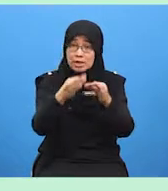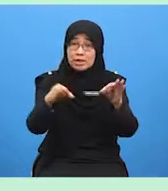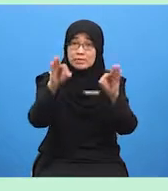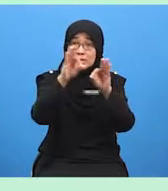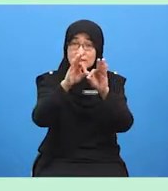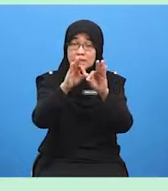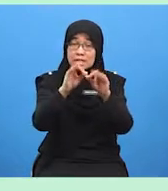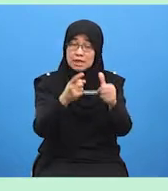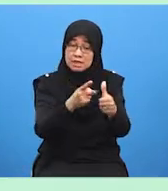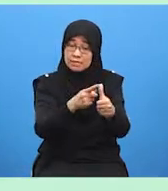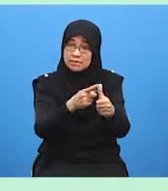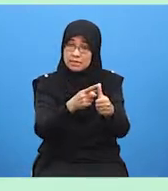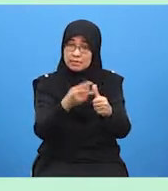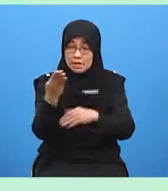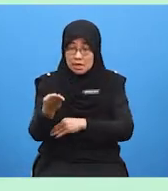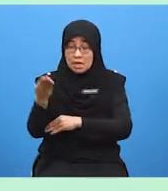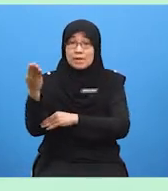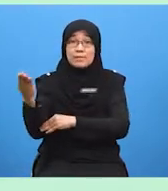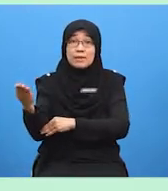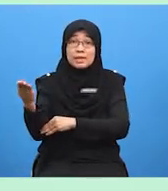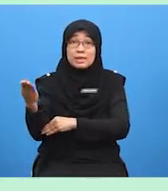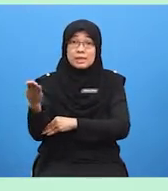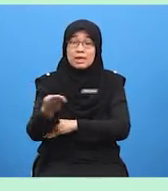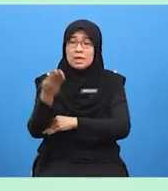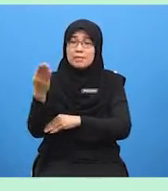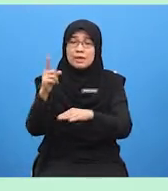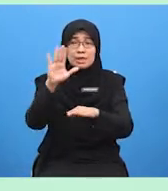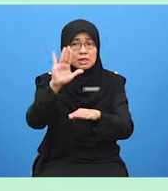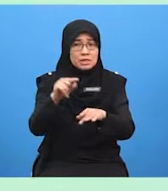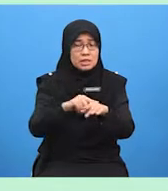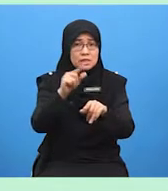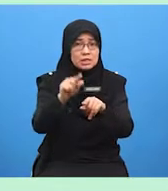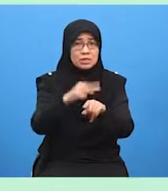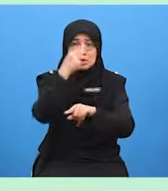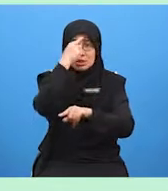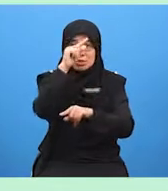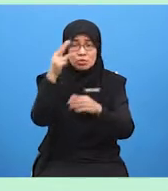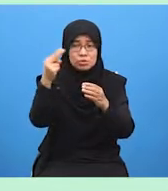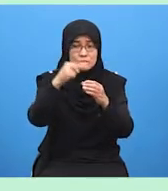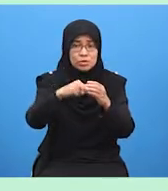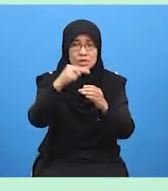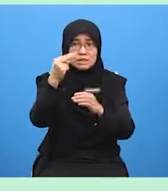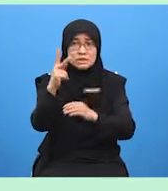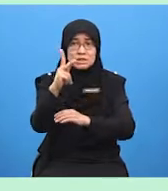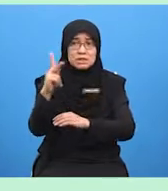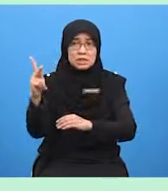pertama, bahan. Bahan merujuk kepada bahan yang digunakan untuk menghasilkan